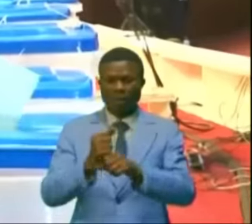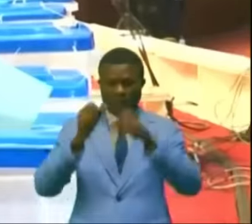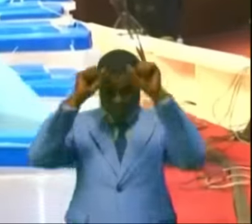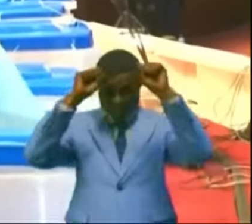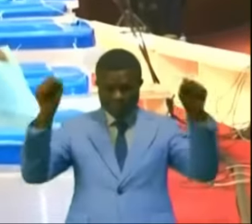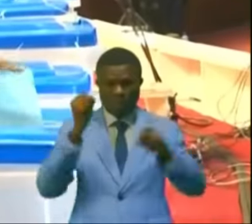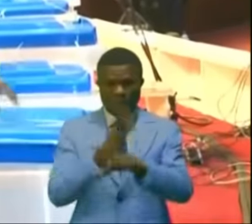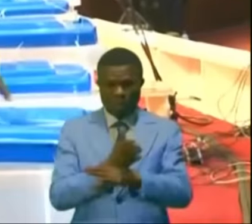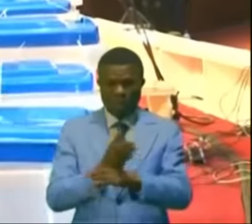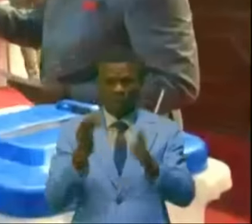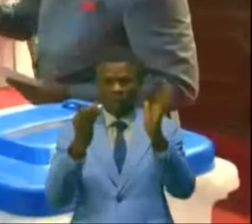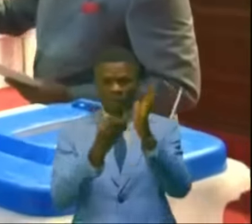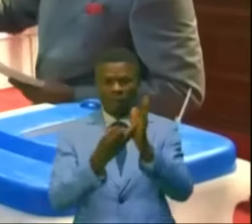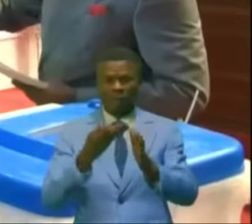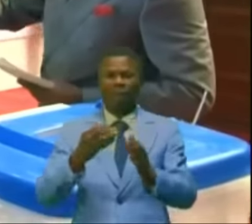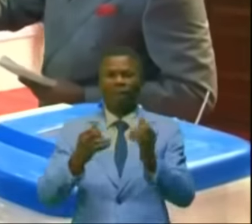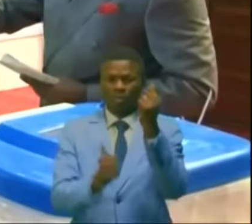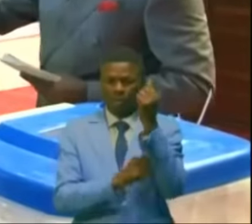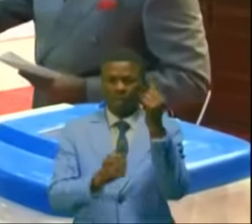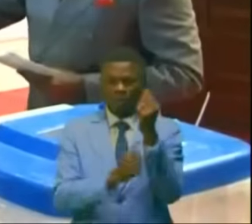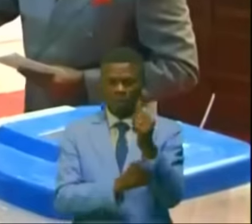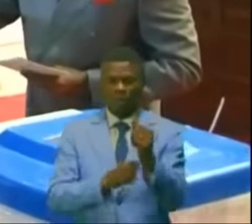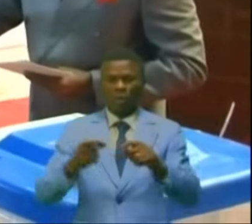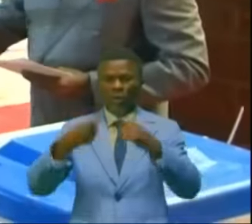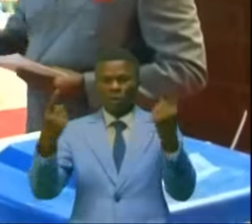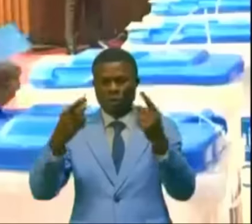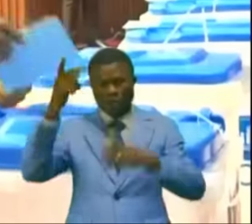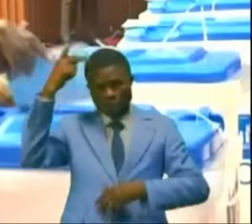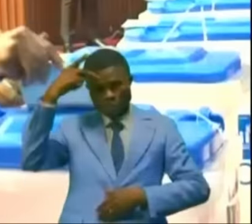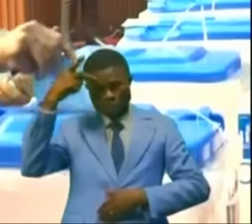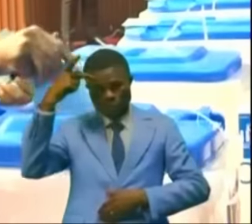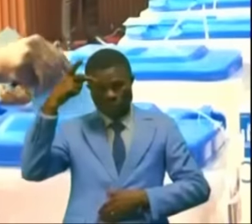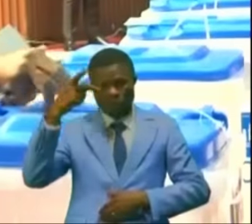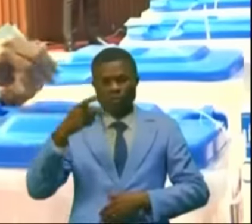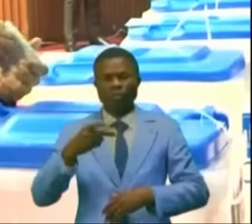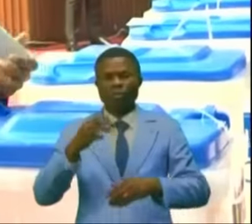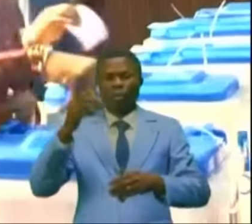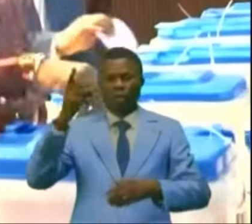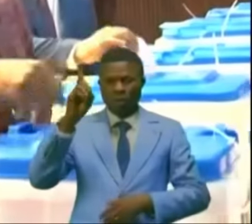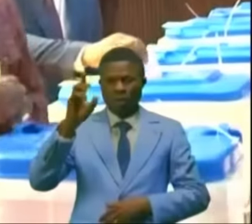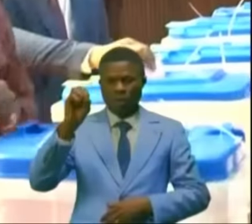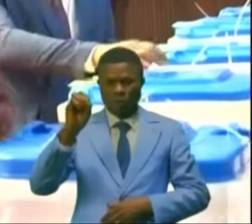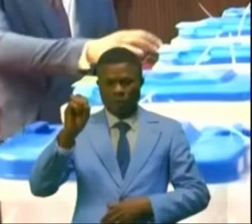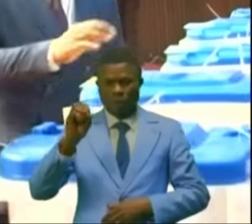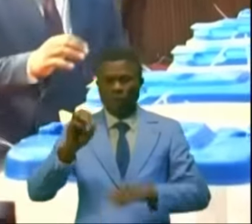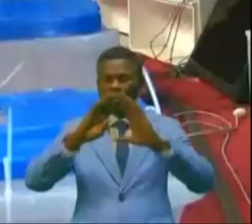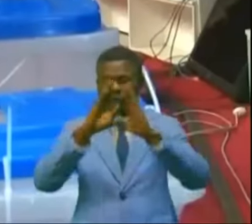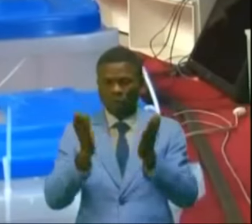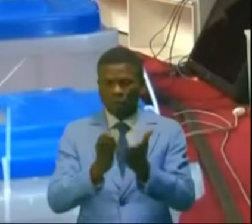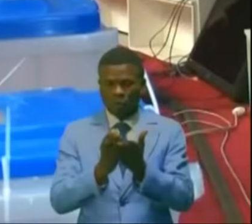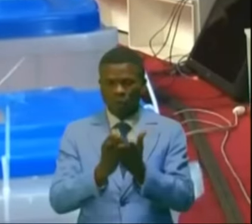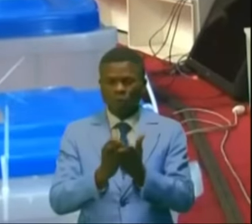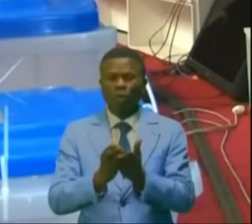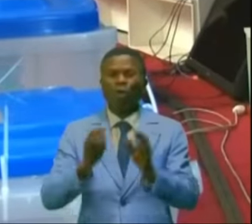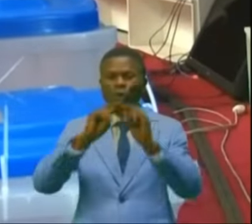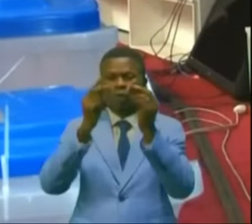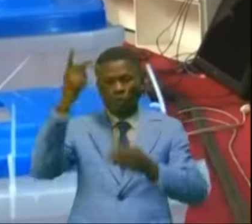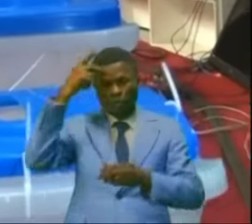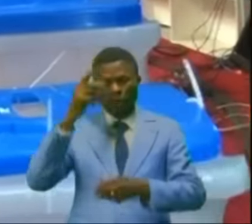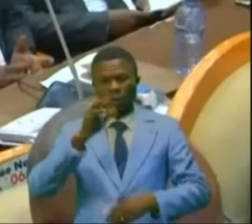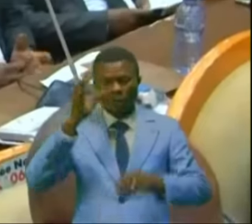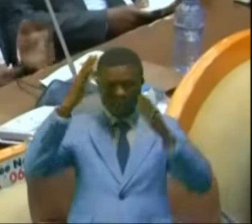est composé de 7 membres, dont un de l'opposition politique, raflé par Dominique Moulongo d'Ensemble pour la République de Moïse